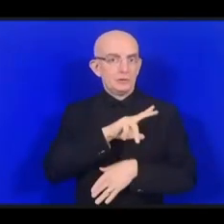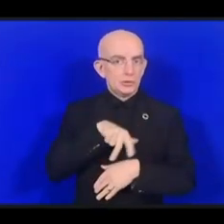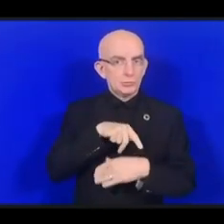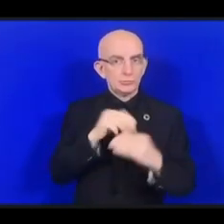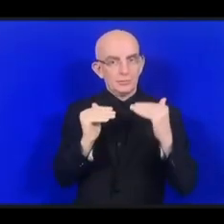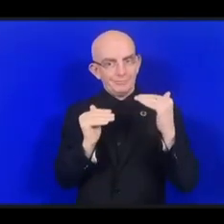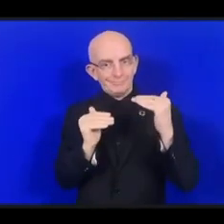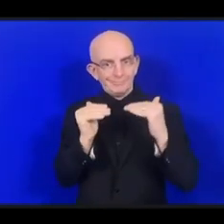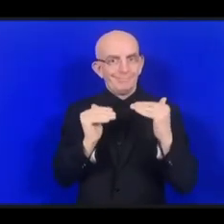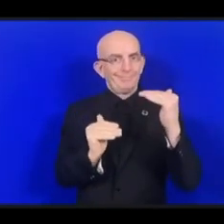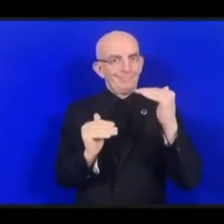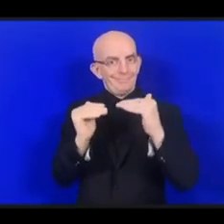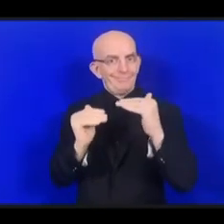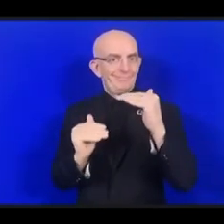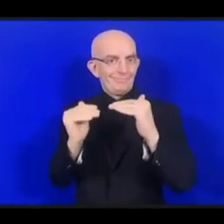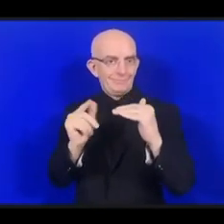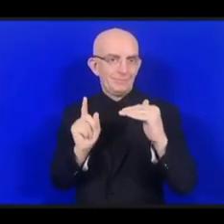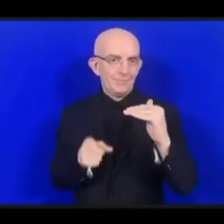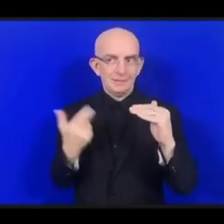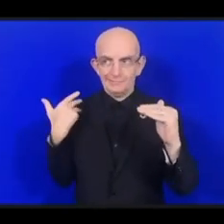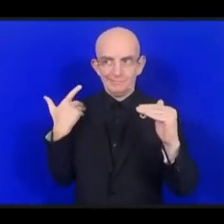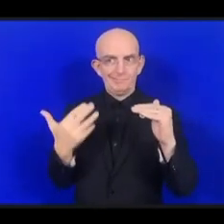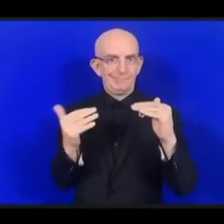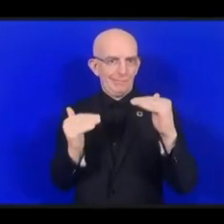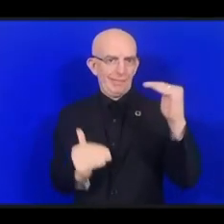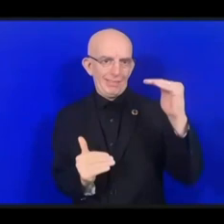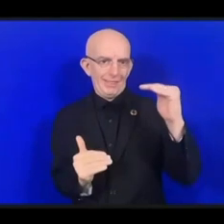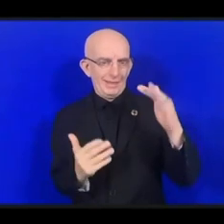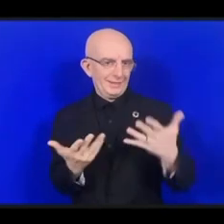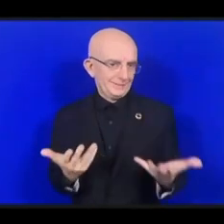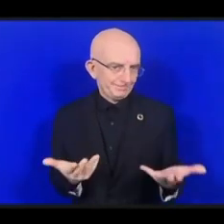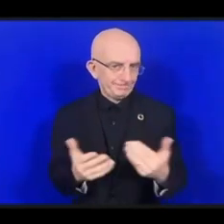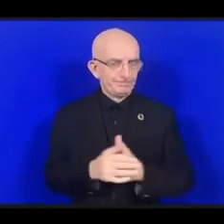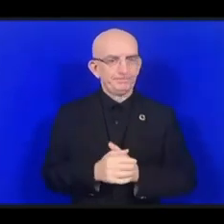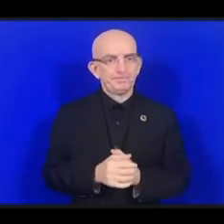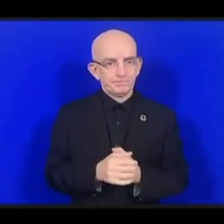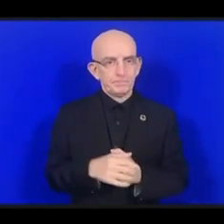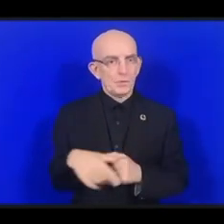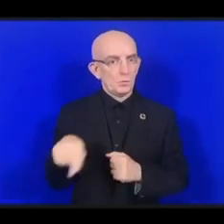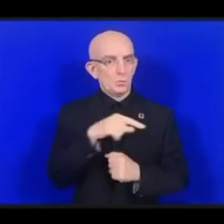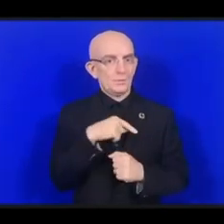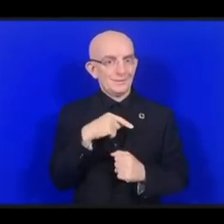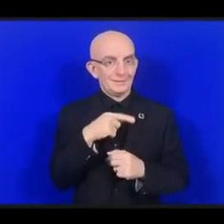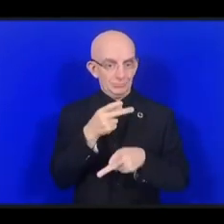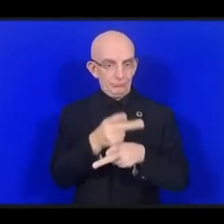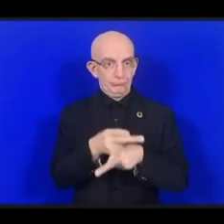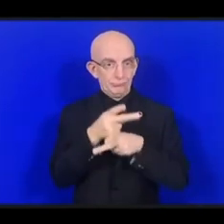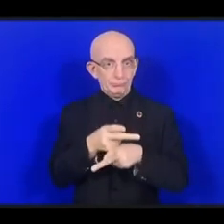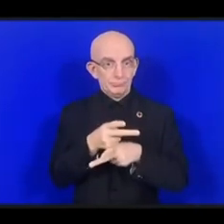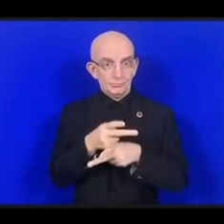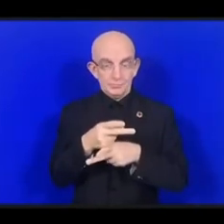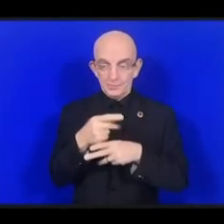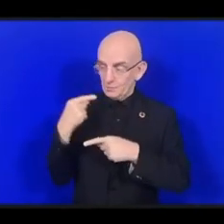我们既要去传承过去，而且呢，如果我们